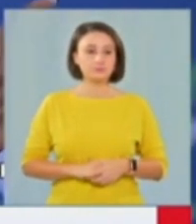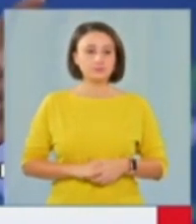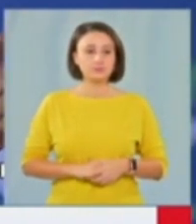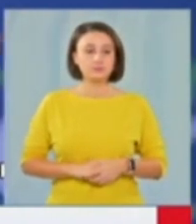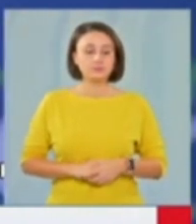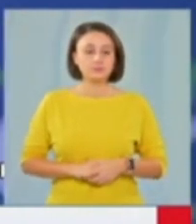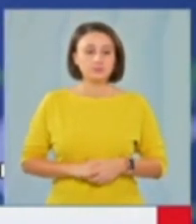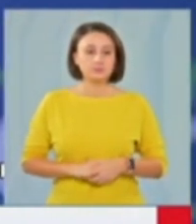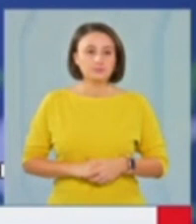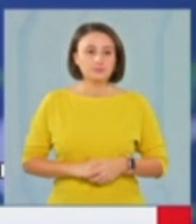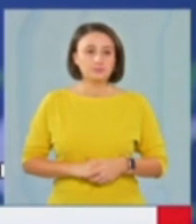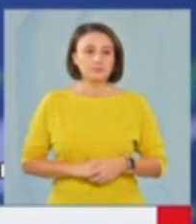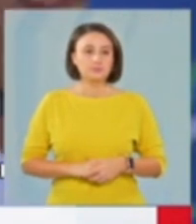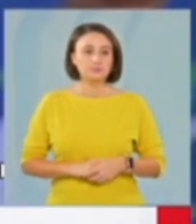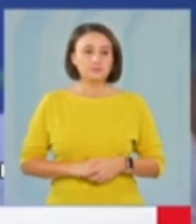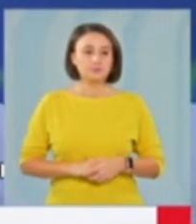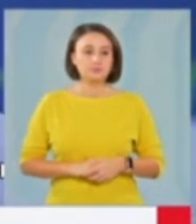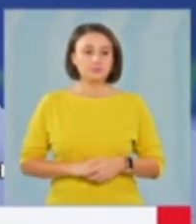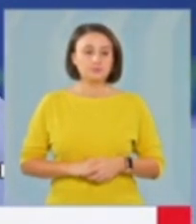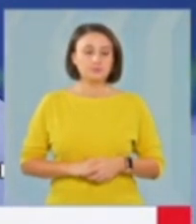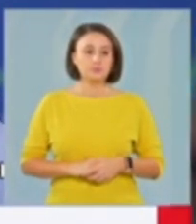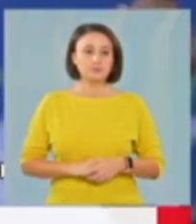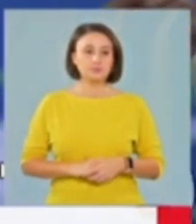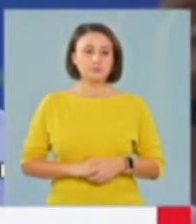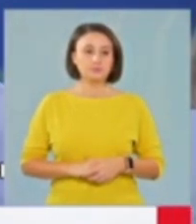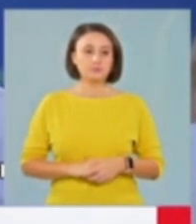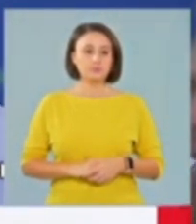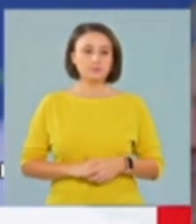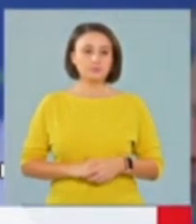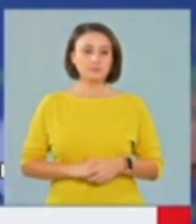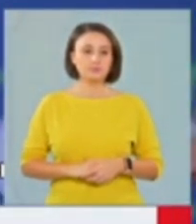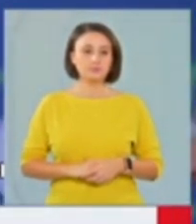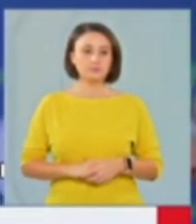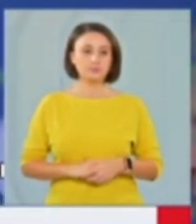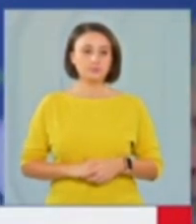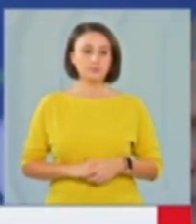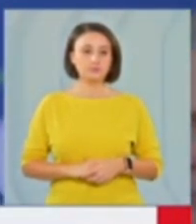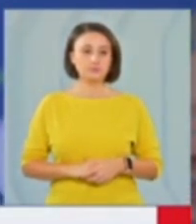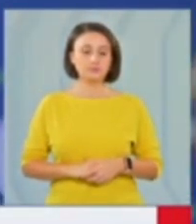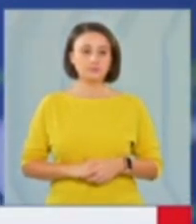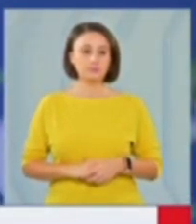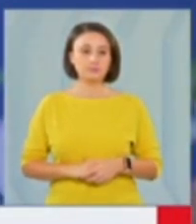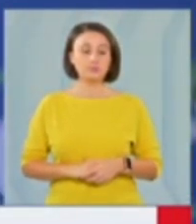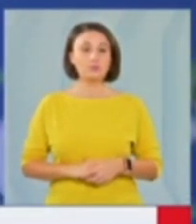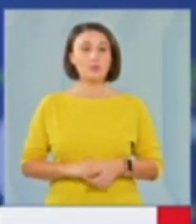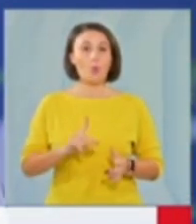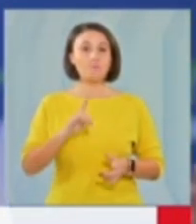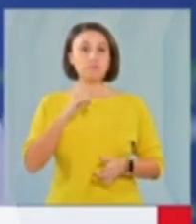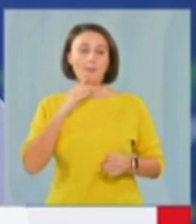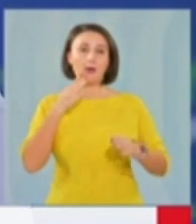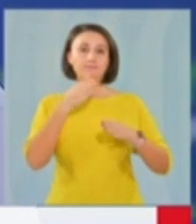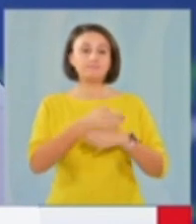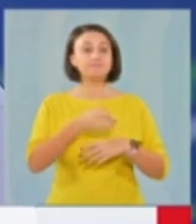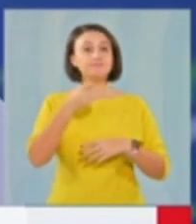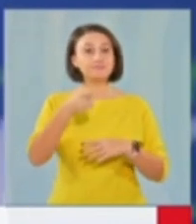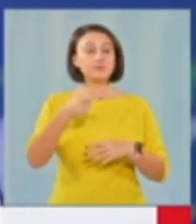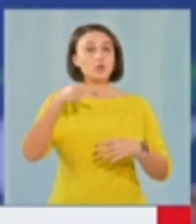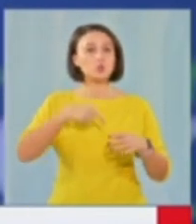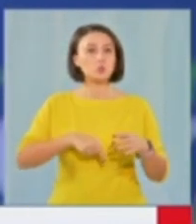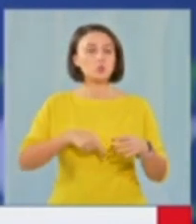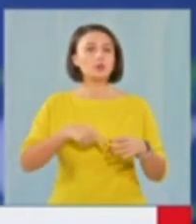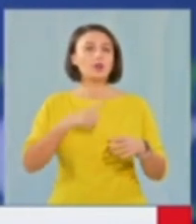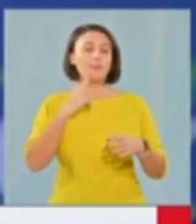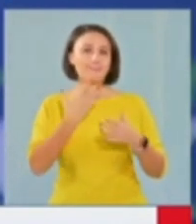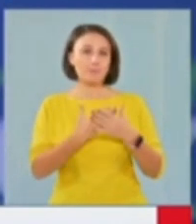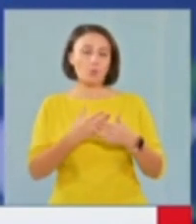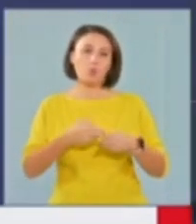our democracy and make it easier for more people to vote in future elections. Obama s-a deplasat la Richmond, în sudul conservator,